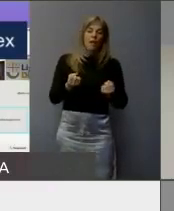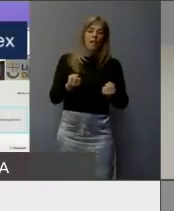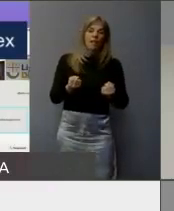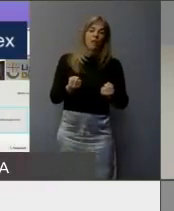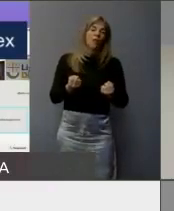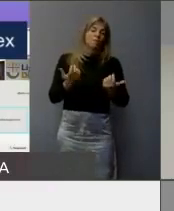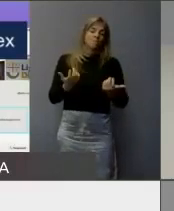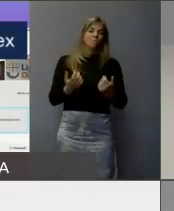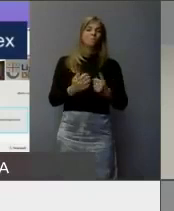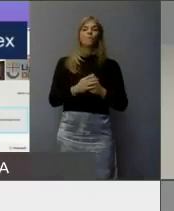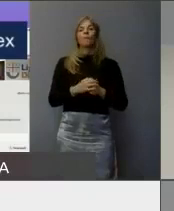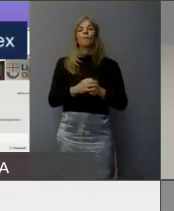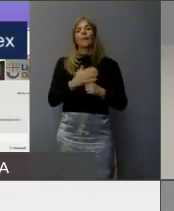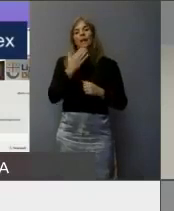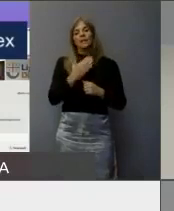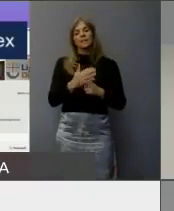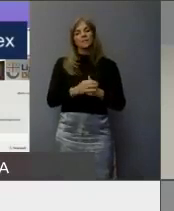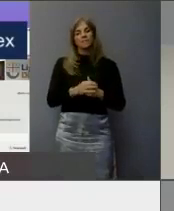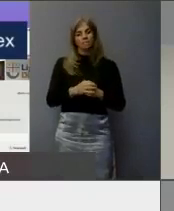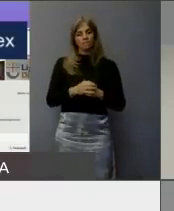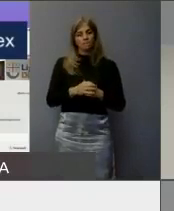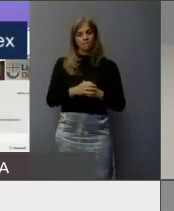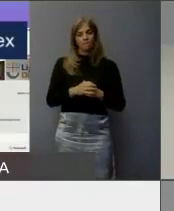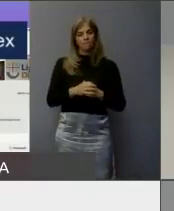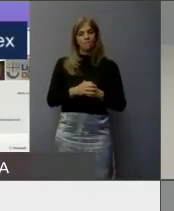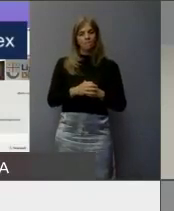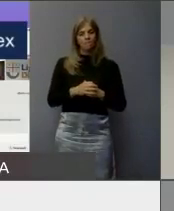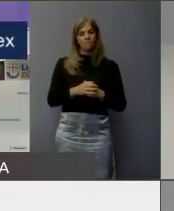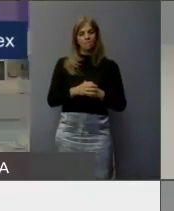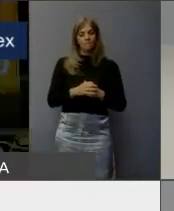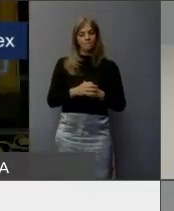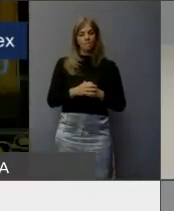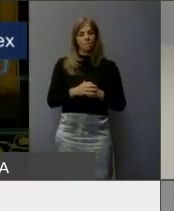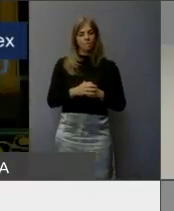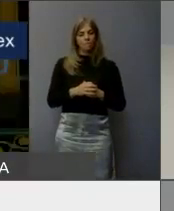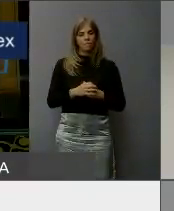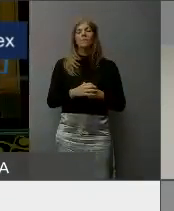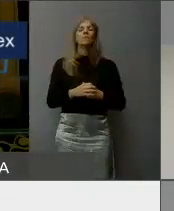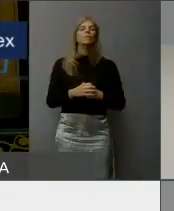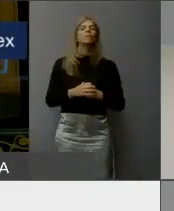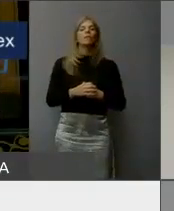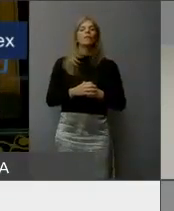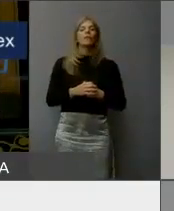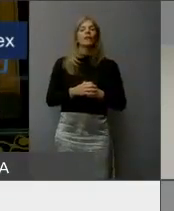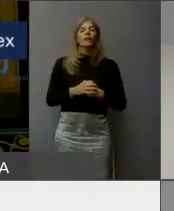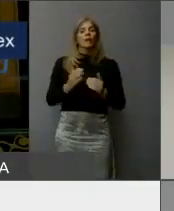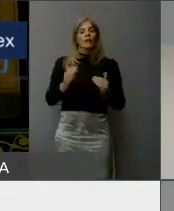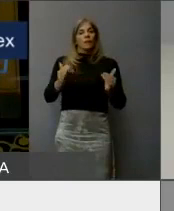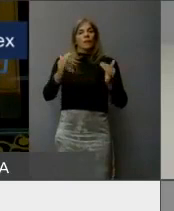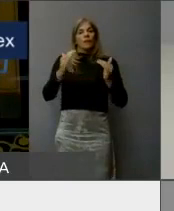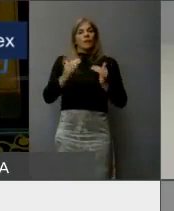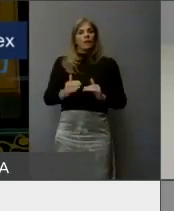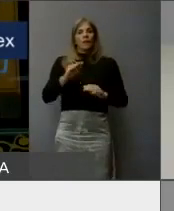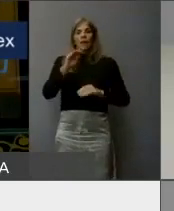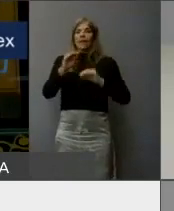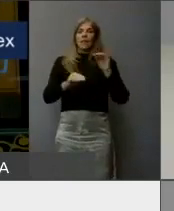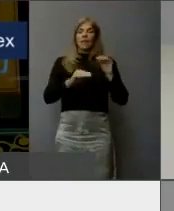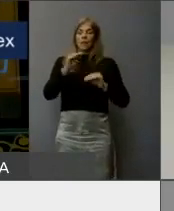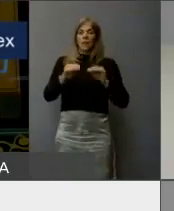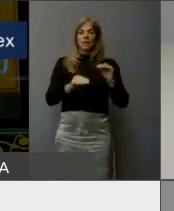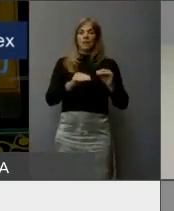consentito due anni fa grazie grazie a lei consigliere pirondini successiva interpellanza